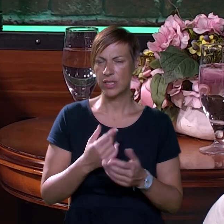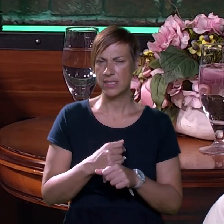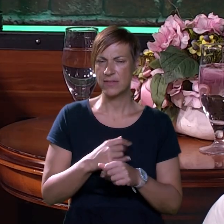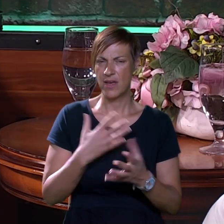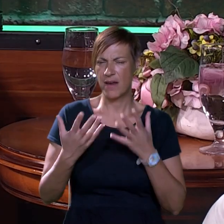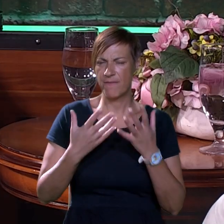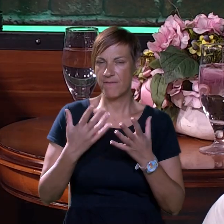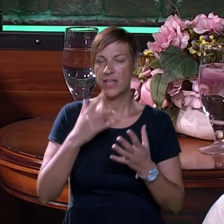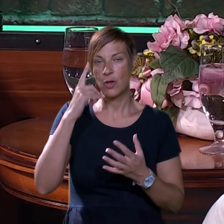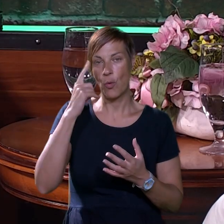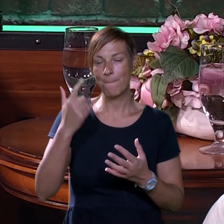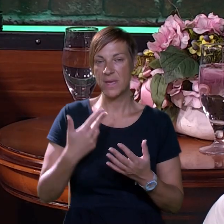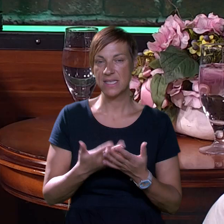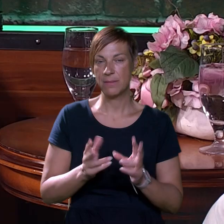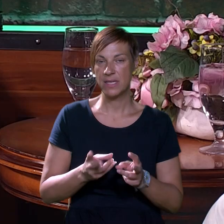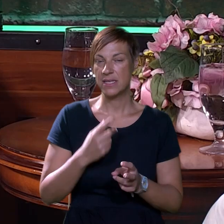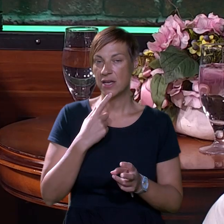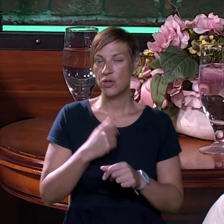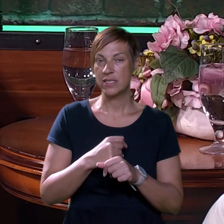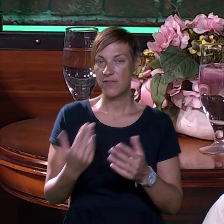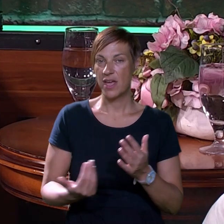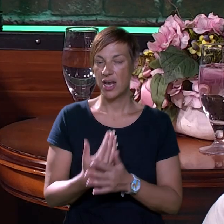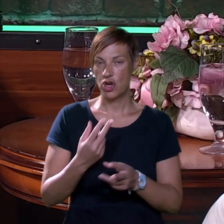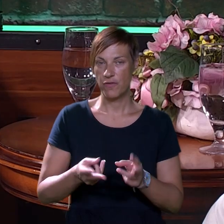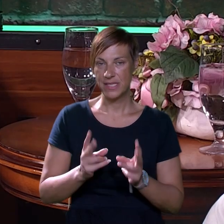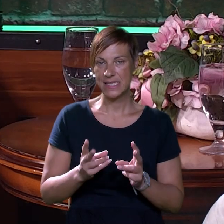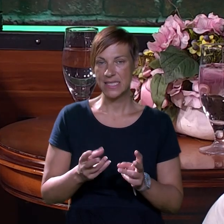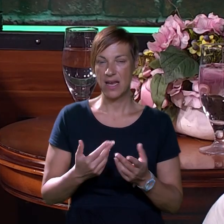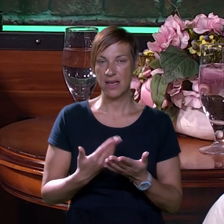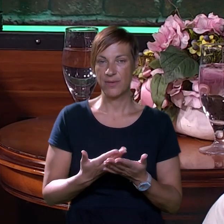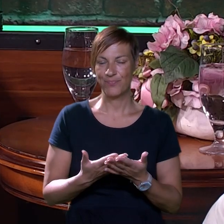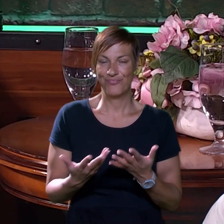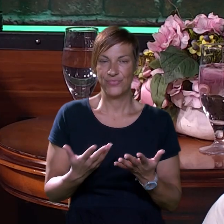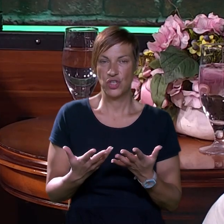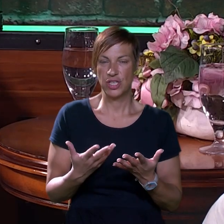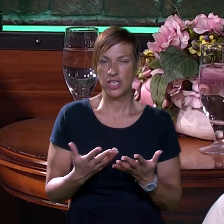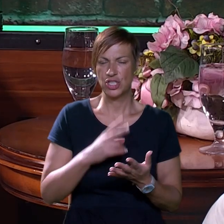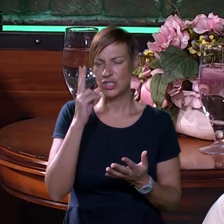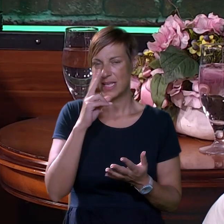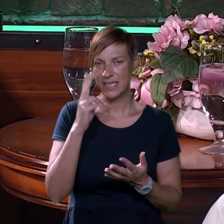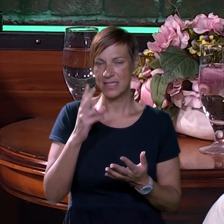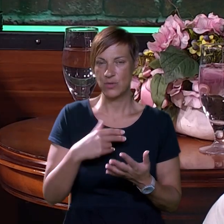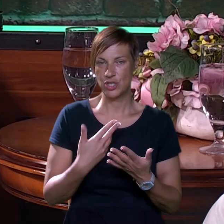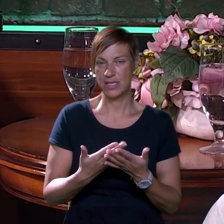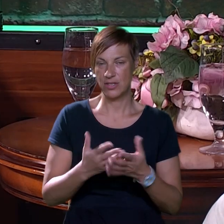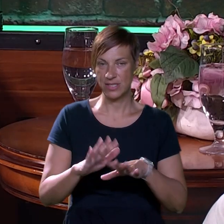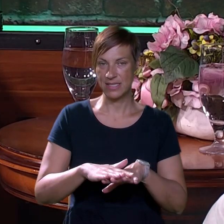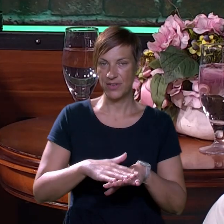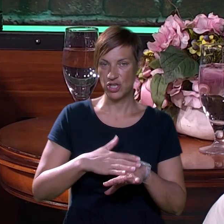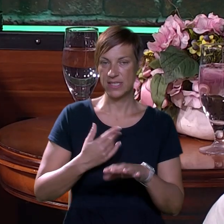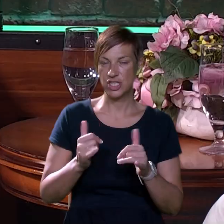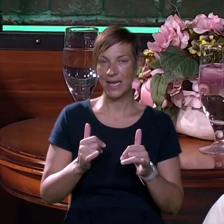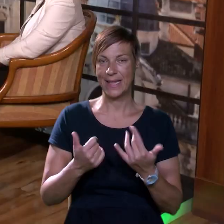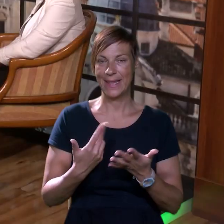stvara ti vrtlog u tvojim mislima, strah koji stvara novi strah, to je nešto što te izluđuje. Tako ste se vi